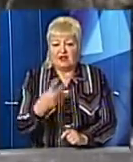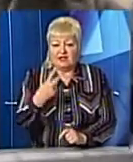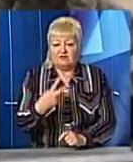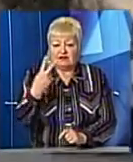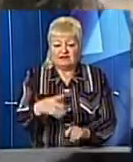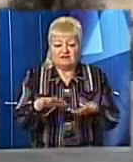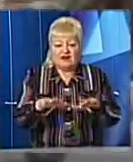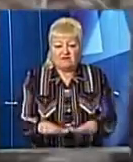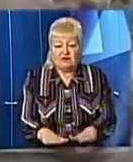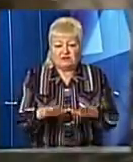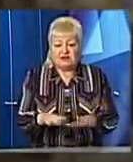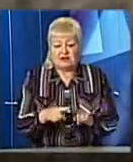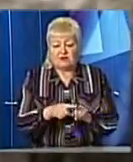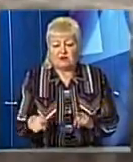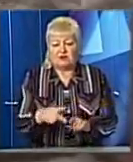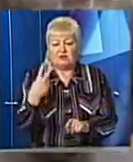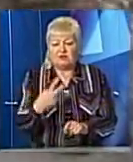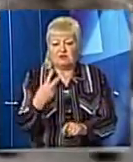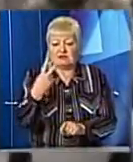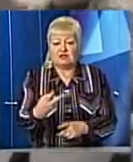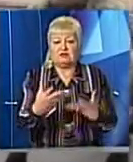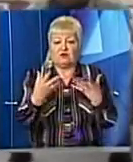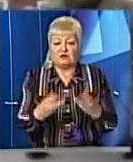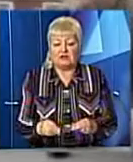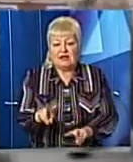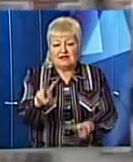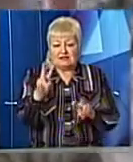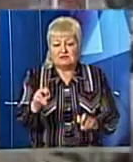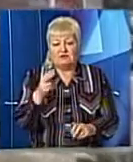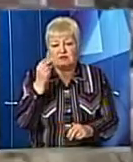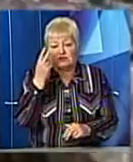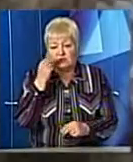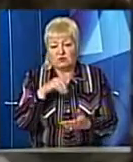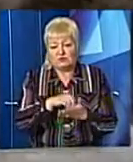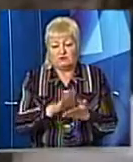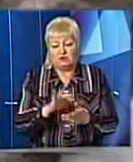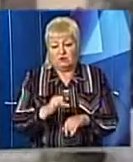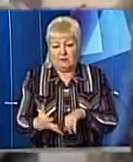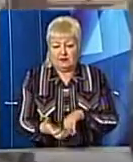22 віджимання впродовж 22 днів є символічною цифрою та підтримкою.